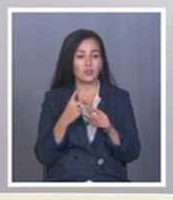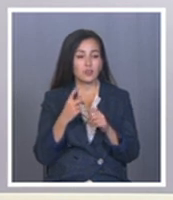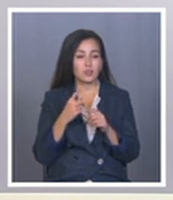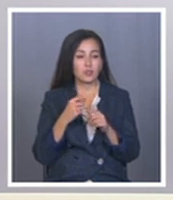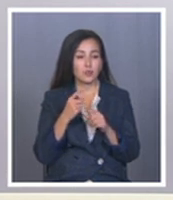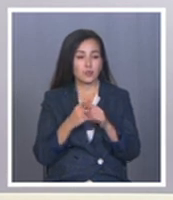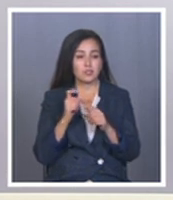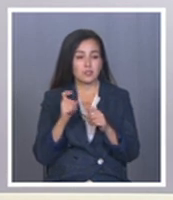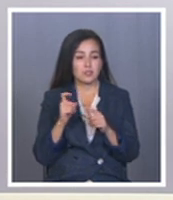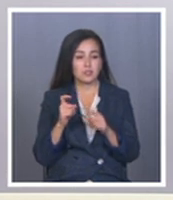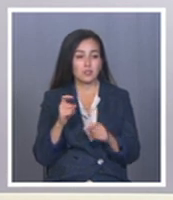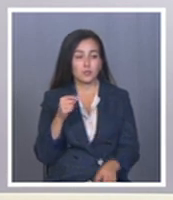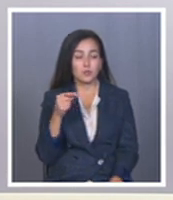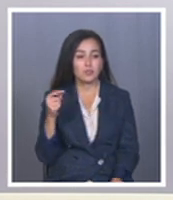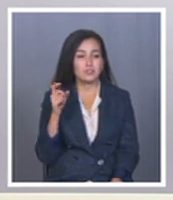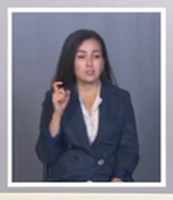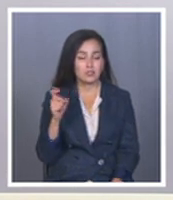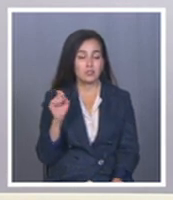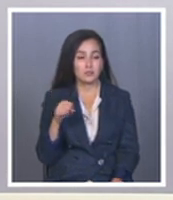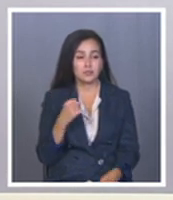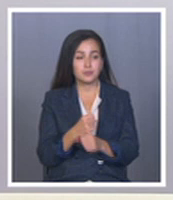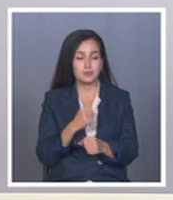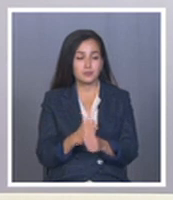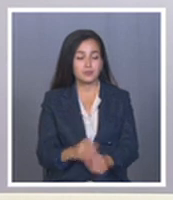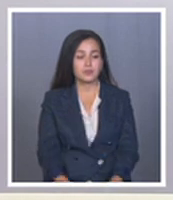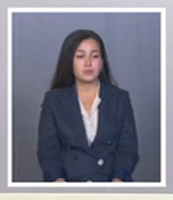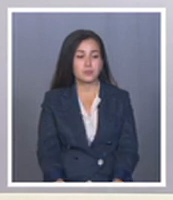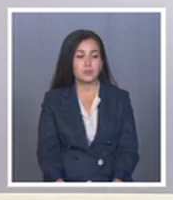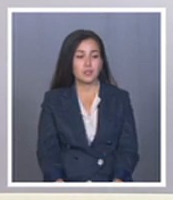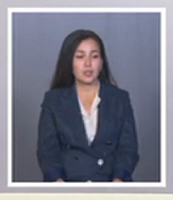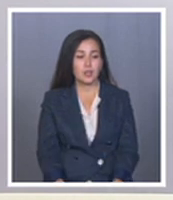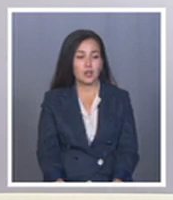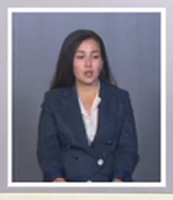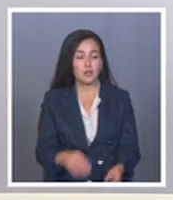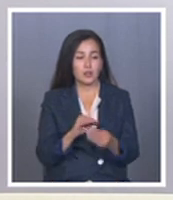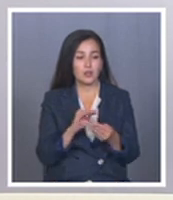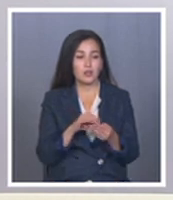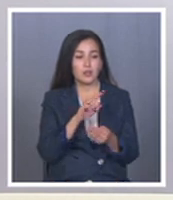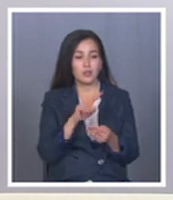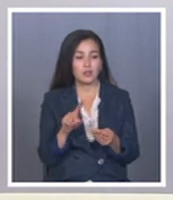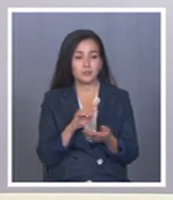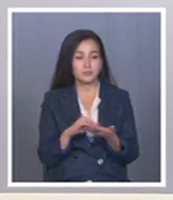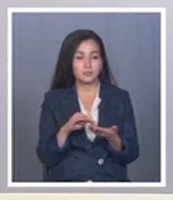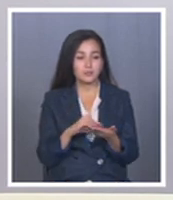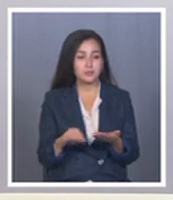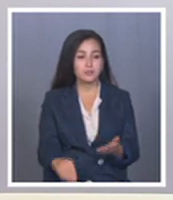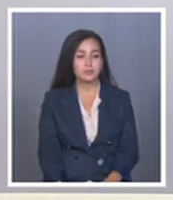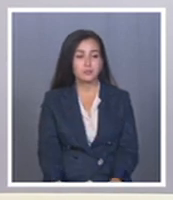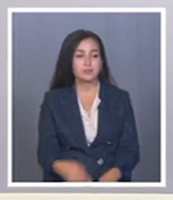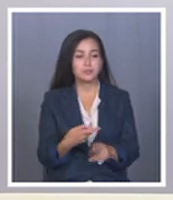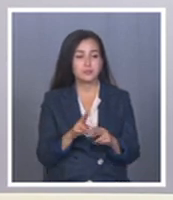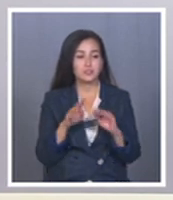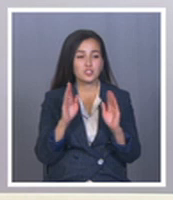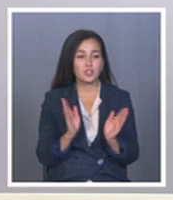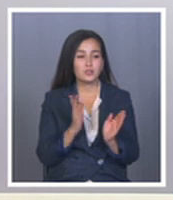қосу 1 азайту x тұр. Енді бөлімін сол күйінше көшіріп жазамыз. Мына жақшаға қараңыз. X